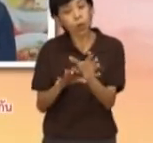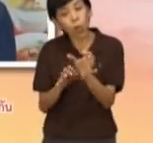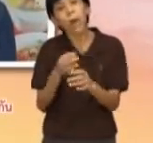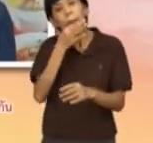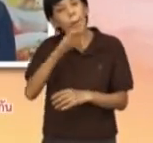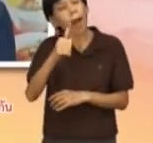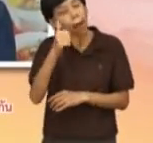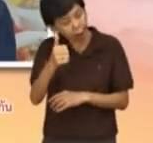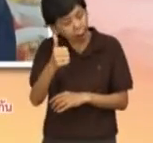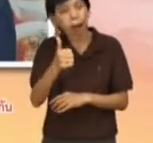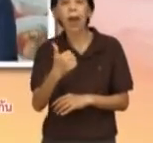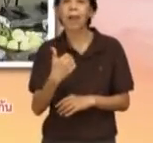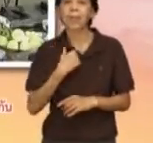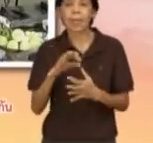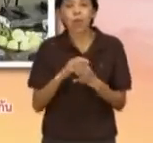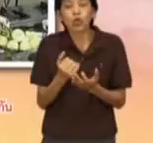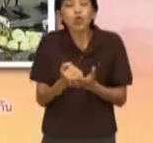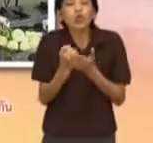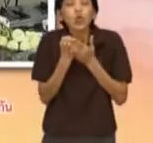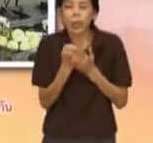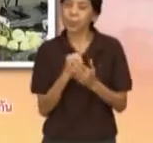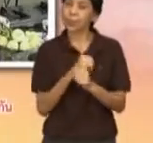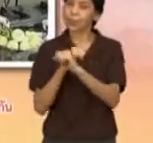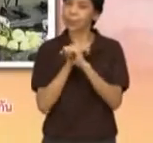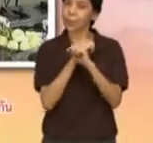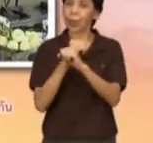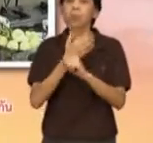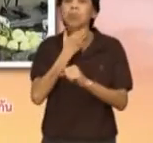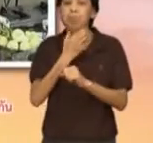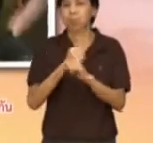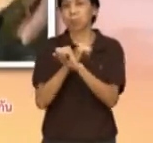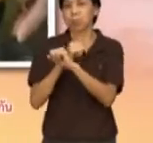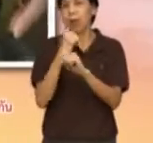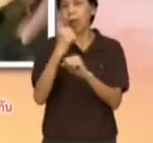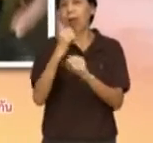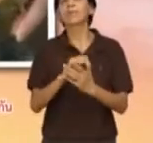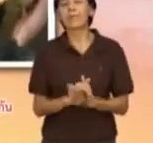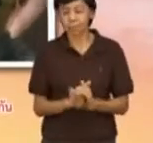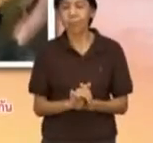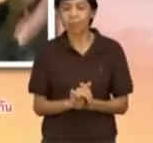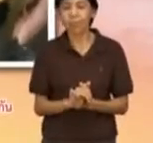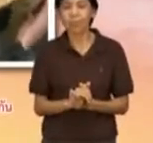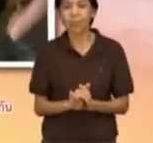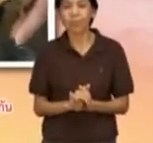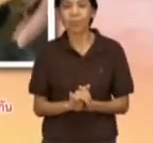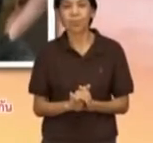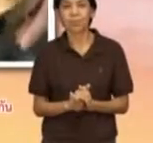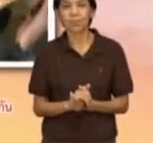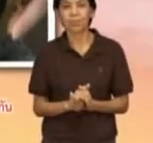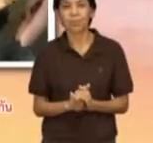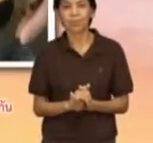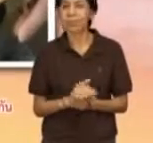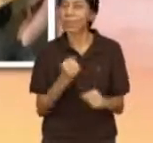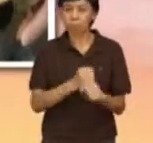ลแทนได้นะคะก็จะได้มีไอโอดีนด้วยป้องกันขอพอก คนทางเดียวกันเลยนะ อย่าไป